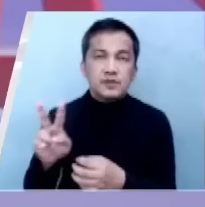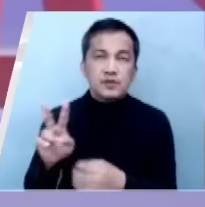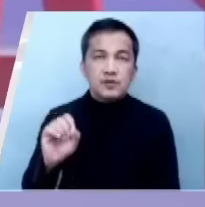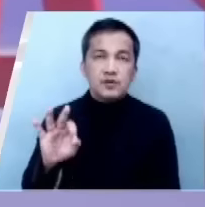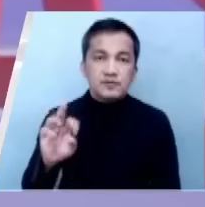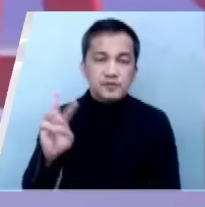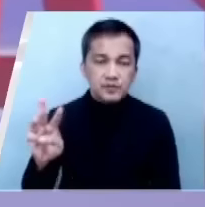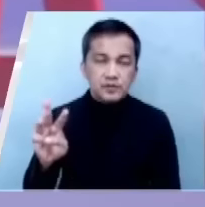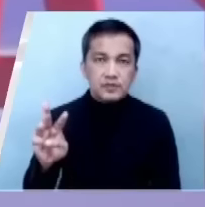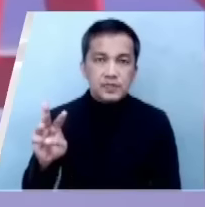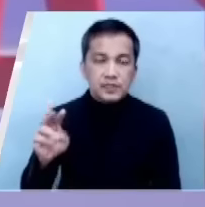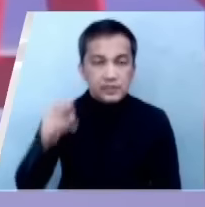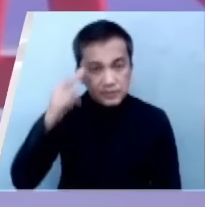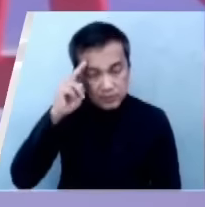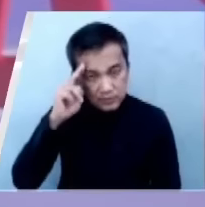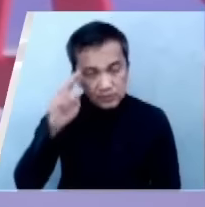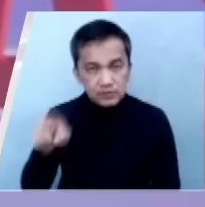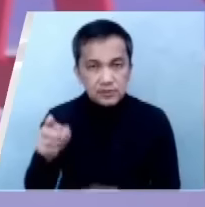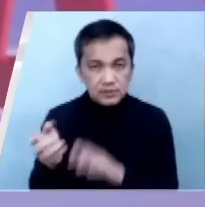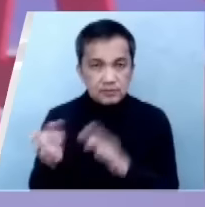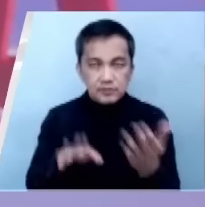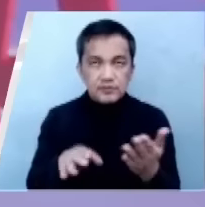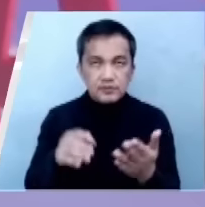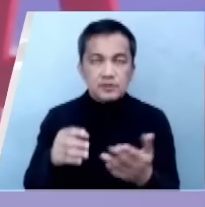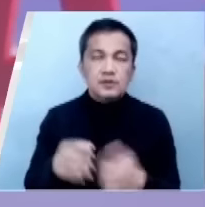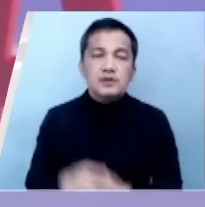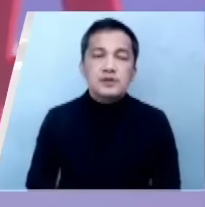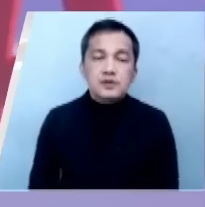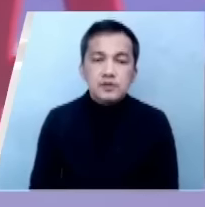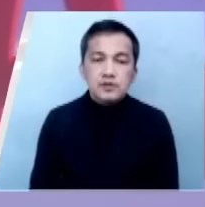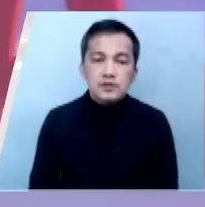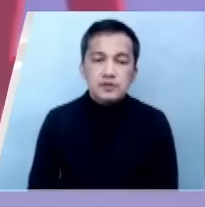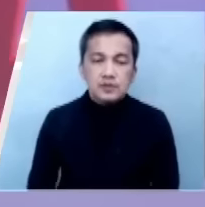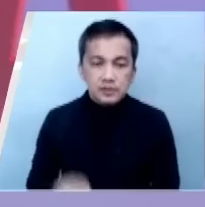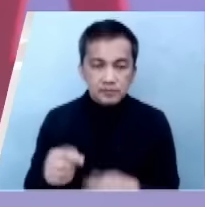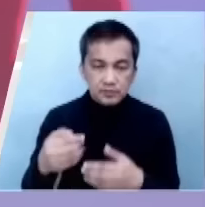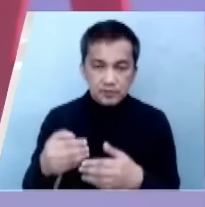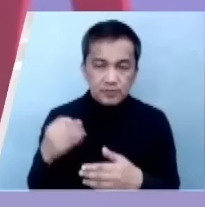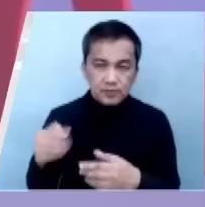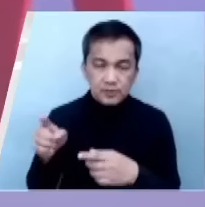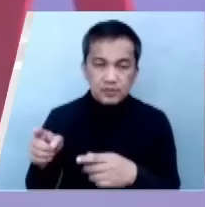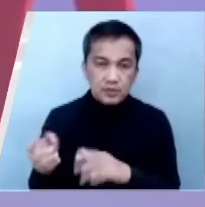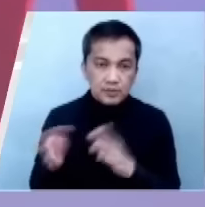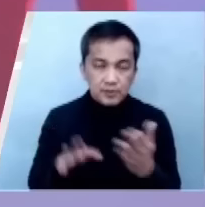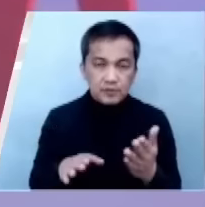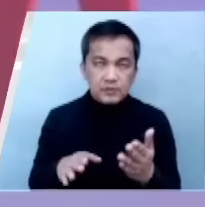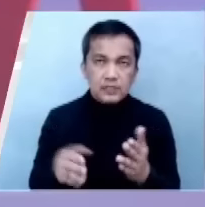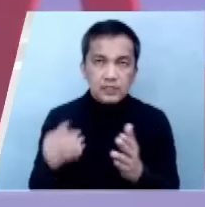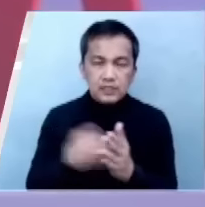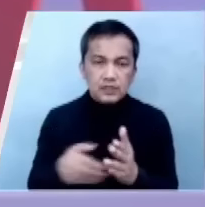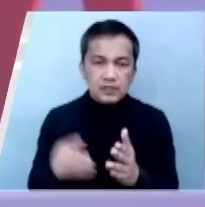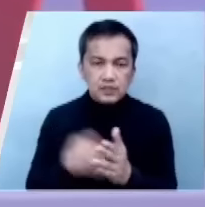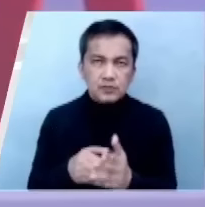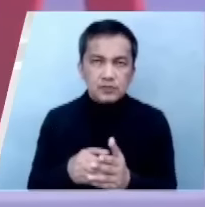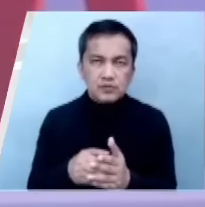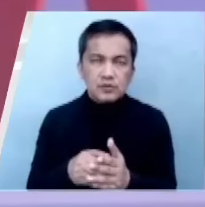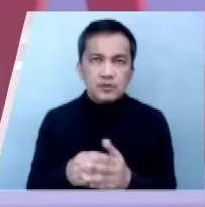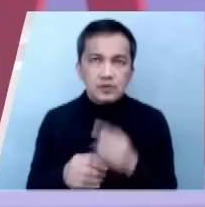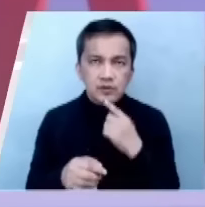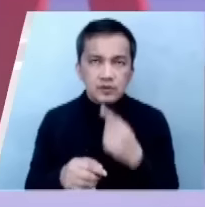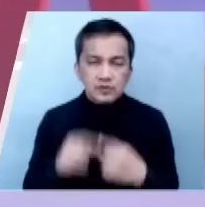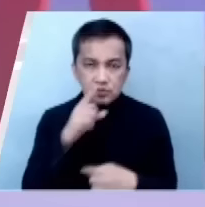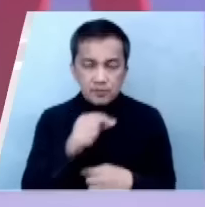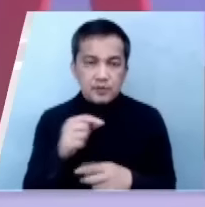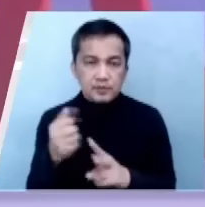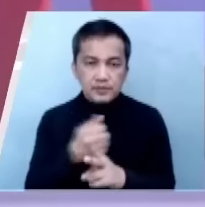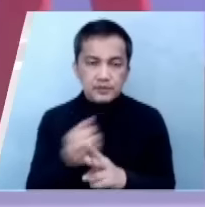Saudi Arabia na nasawi noong Hulyo. Bago kasi ang kanilang pagkamatay, ilang beses umanong nagsumbong ang mga biktima